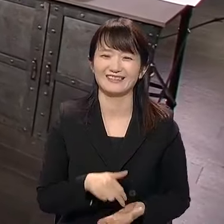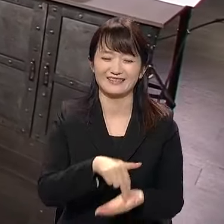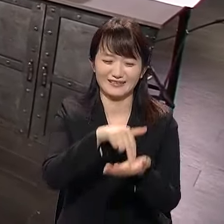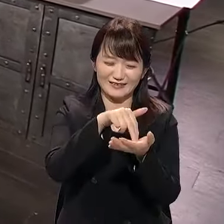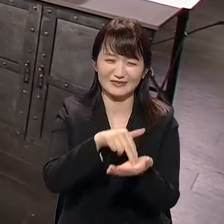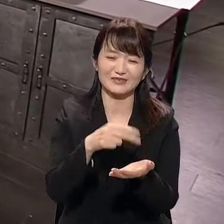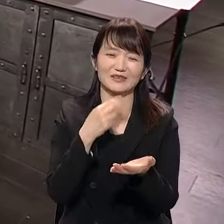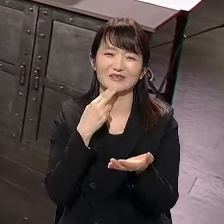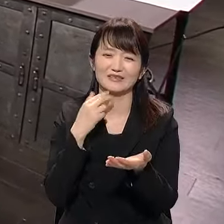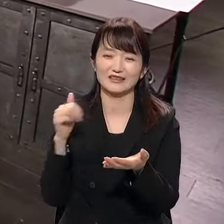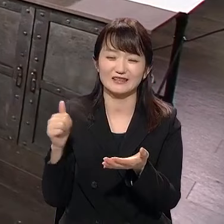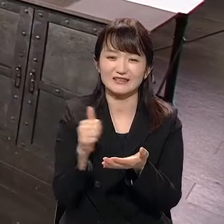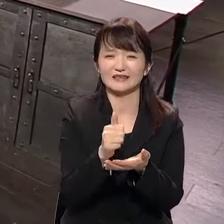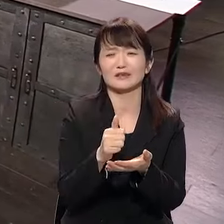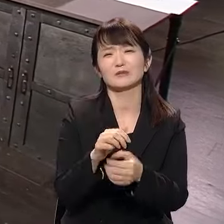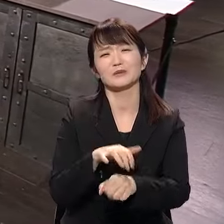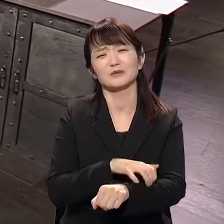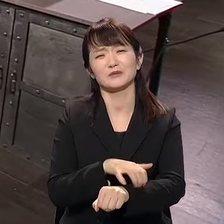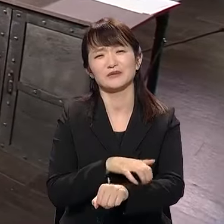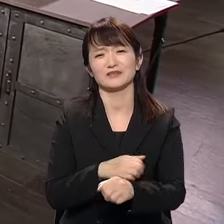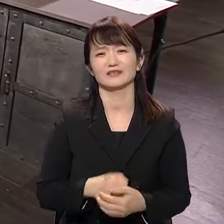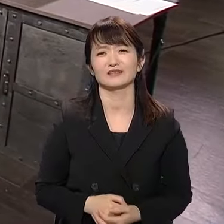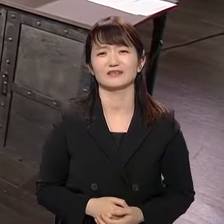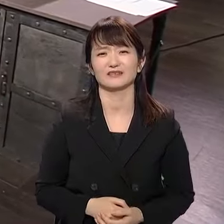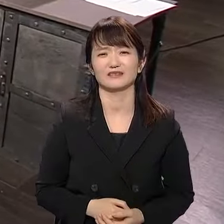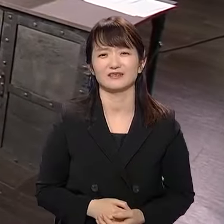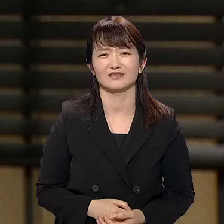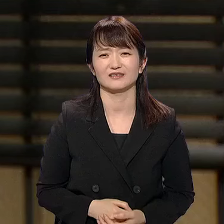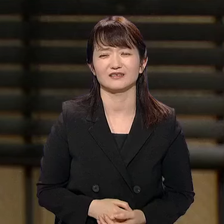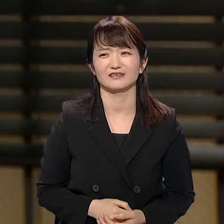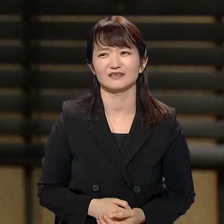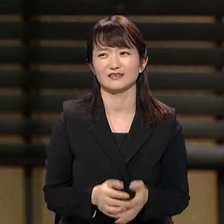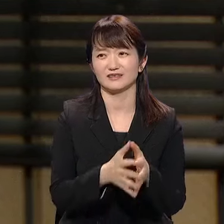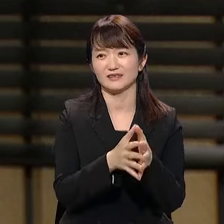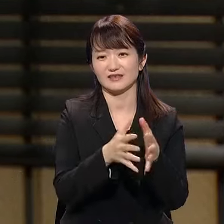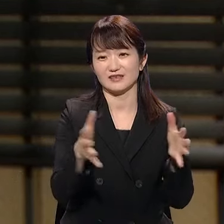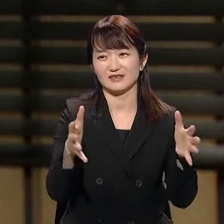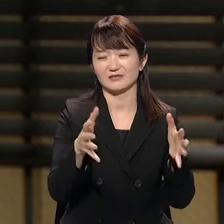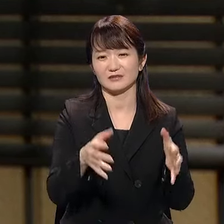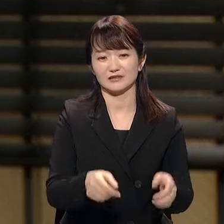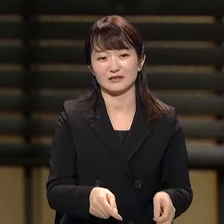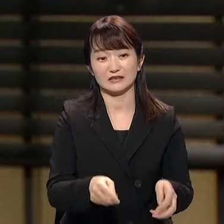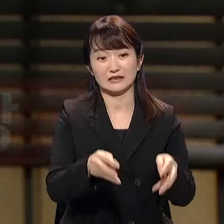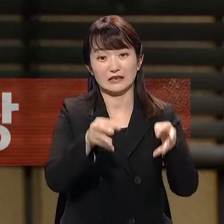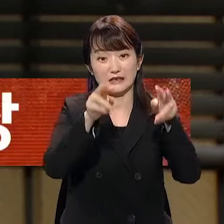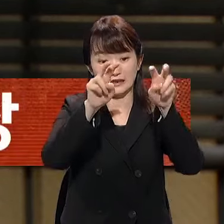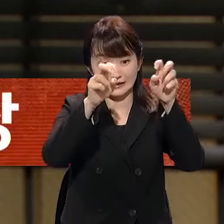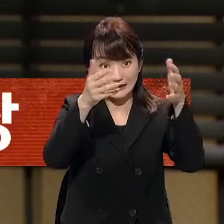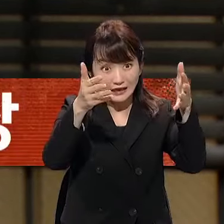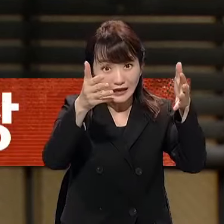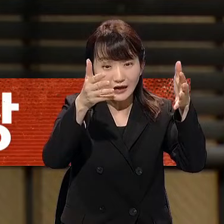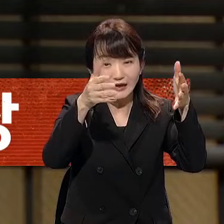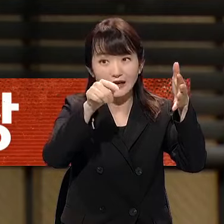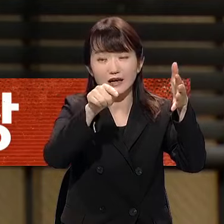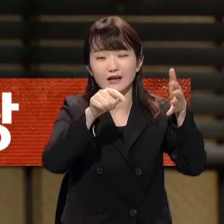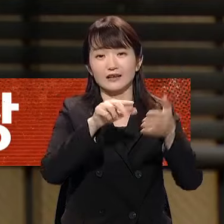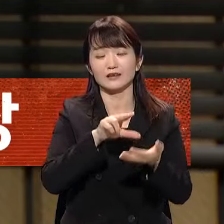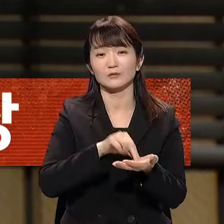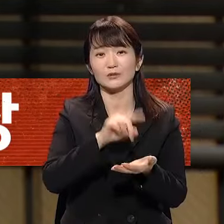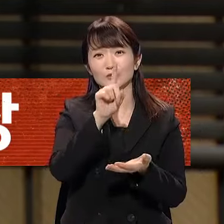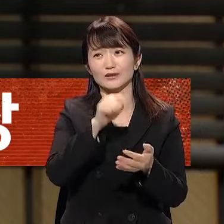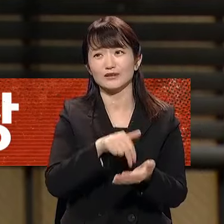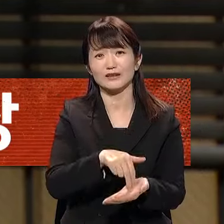없이 아파트 사면 얼마나 불편하지 아 근데 이게 진짜 큰일인 건 뭐냐면요이 아파트가 29층 이리 아파트인데 어머나 어쩌 좋 이제 문제는